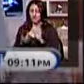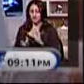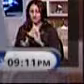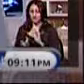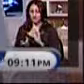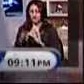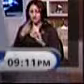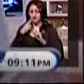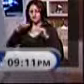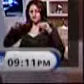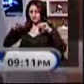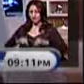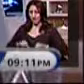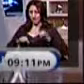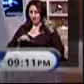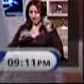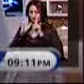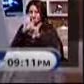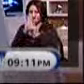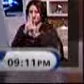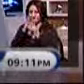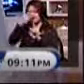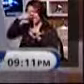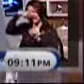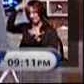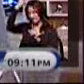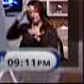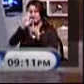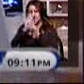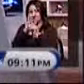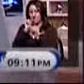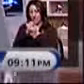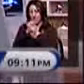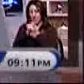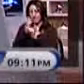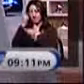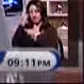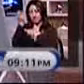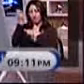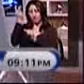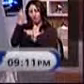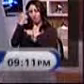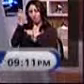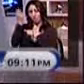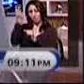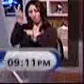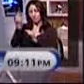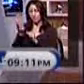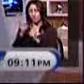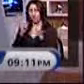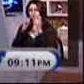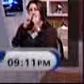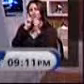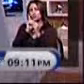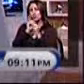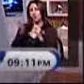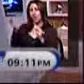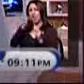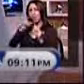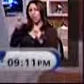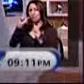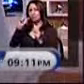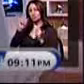مكتب الارشاد، مستكتر ان معظم العاملين في مجال الثقافه والمبدعين هم ضد الاخوان